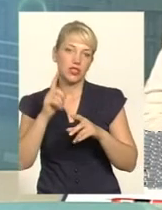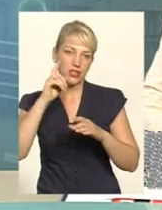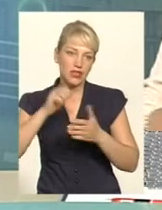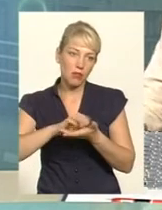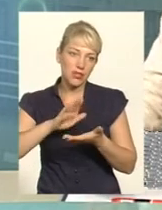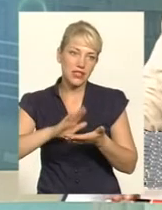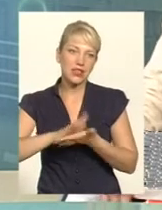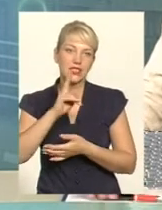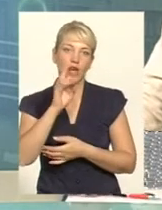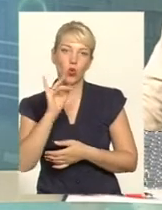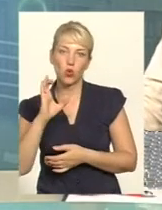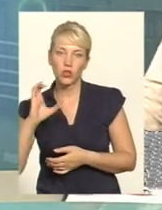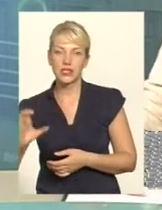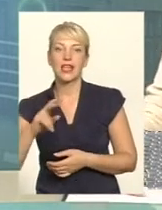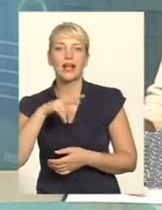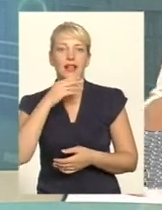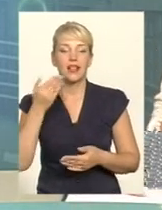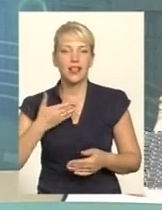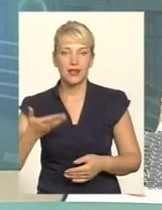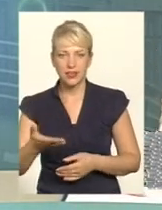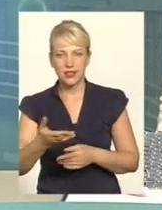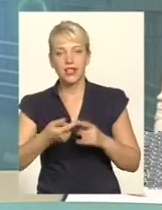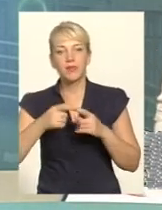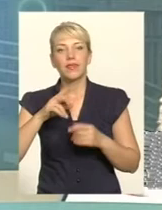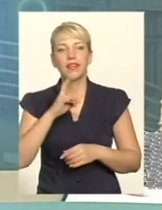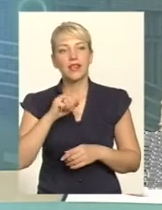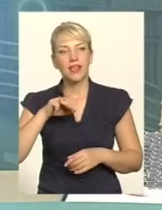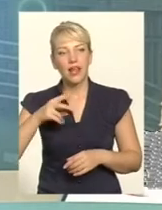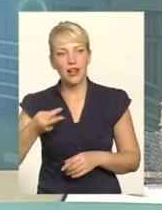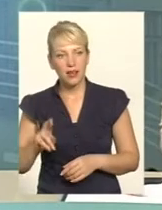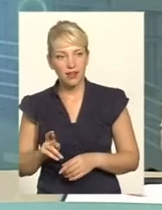лекцій. Пані Наталю, скажіть, будь ласка,